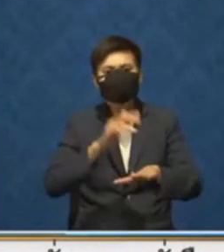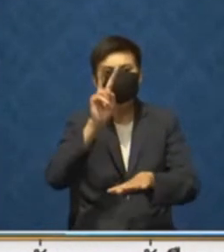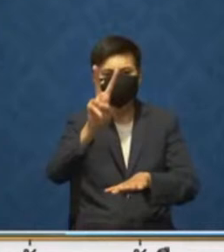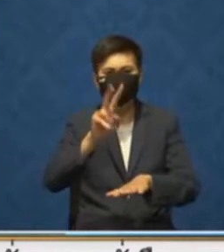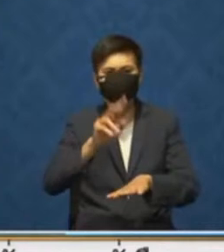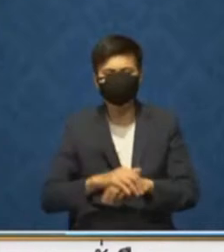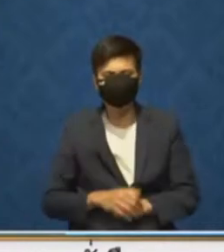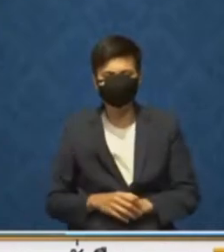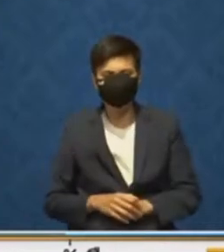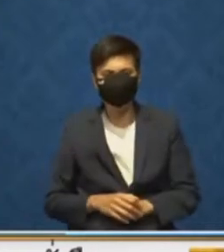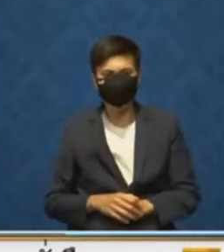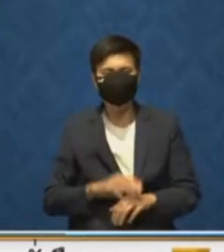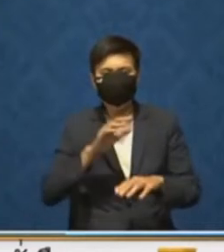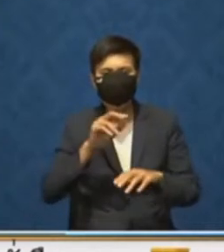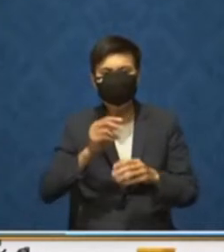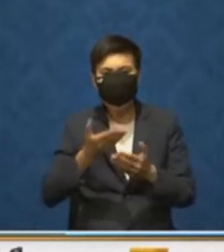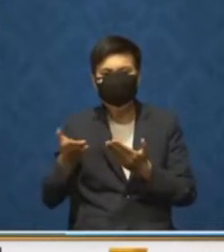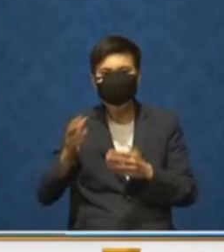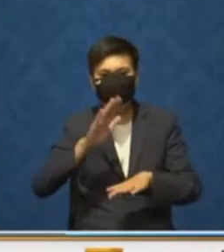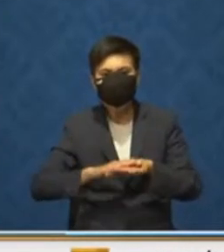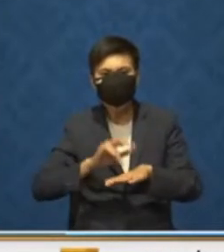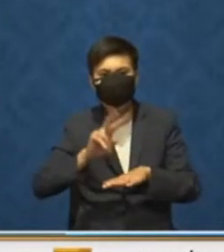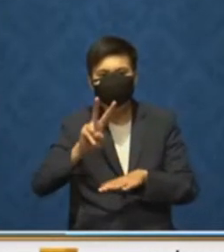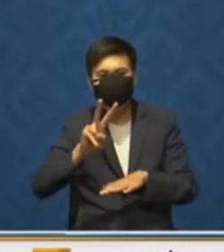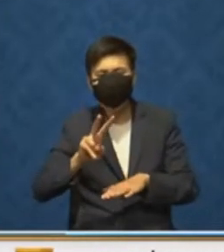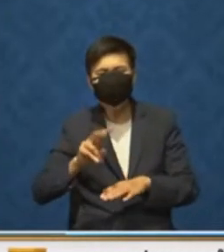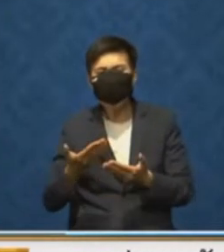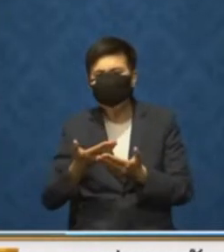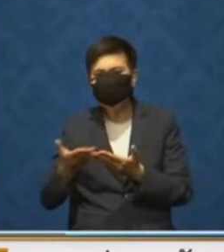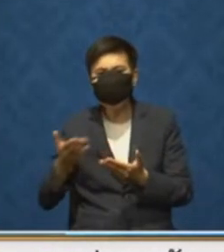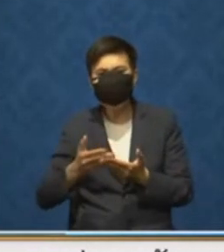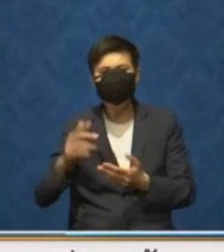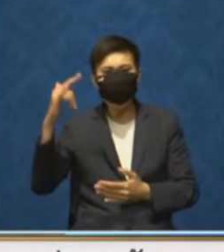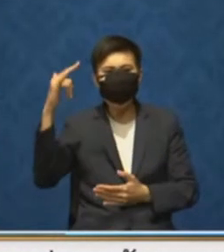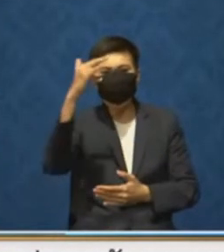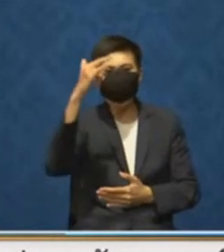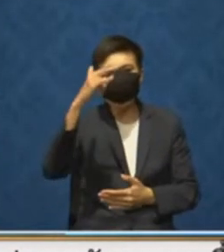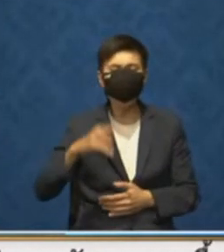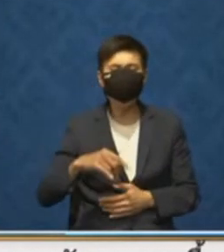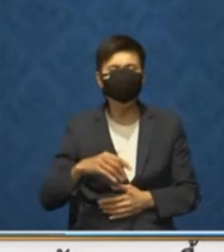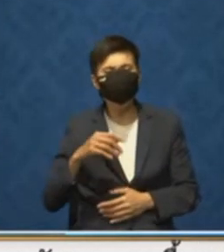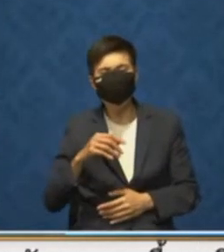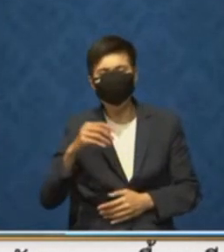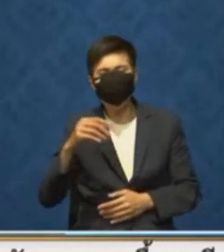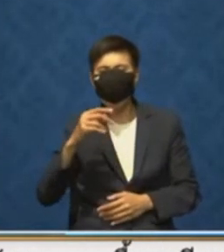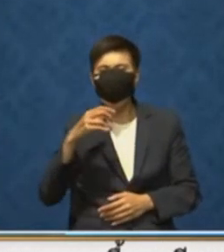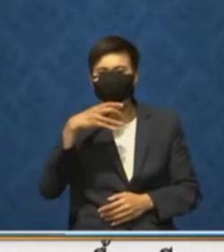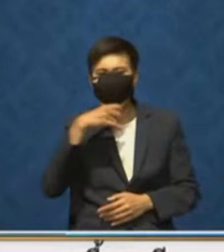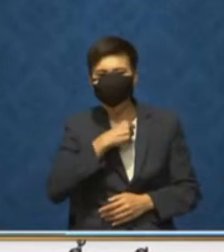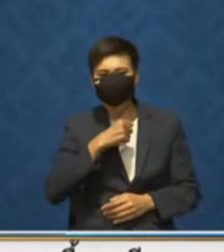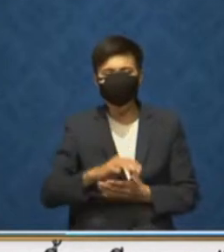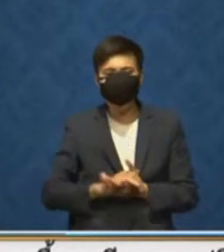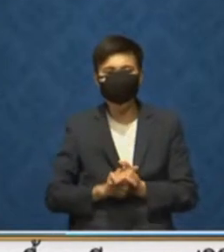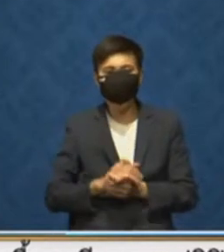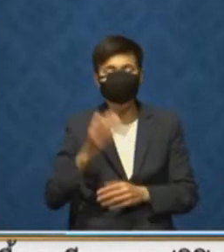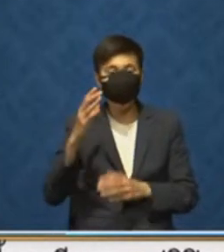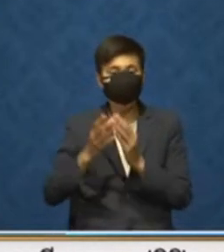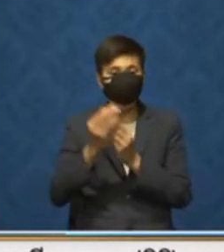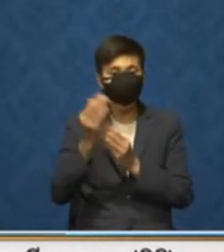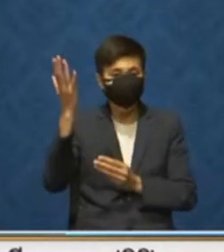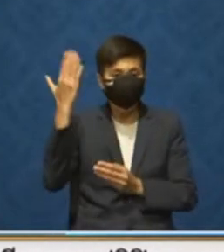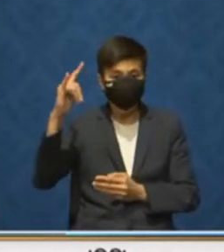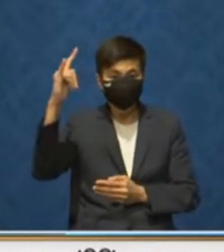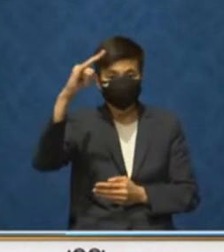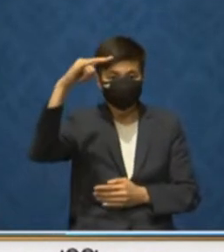อาคารเพชรซื้อมือสองนั้นไม่ได้ซื้อเครื่องบินใหม่เลยมันถึงตกบ่อยนะฮะเมื่ออาทิตย์ที่แล้วตกอีกที่